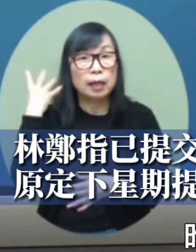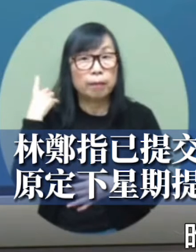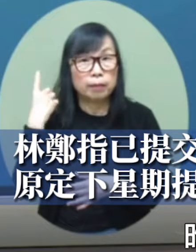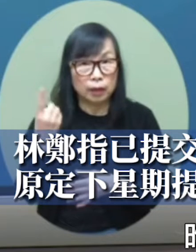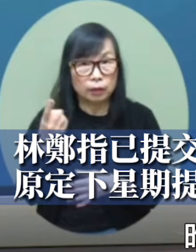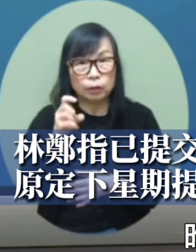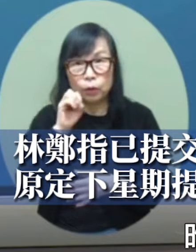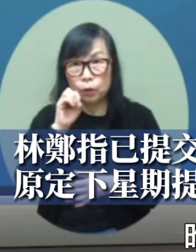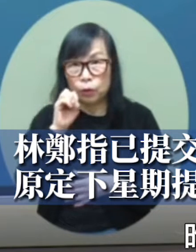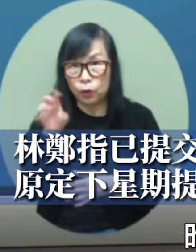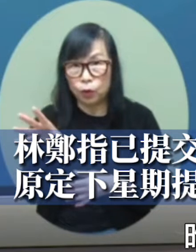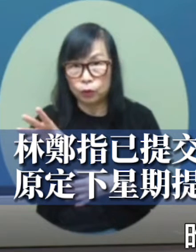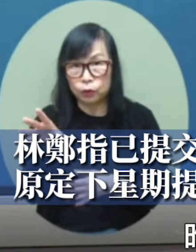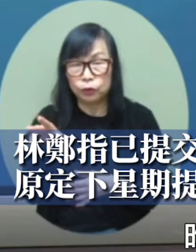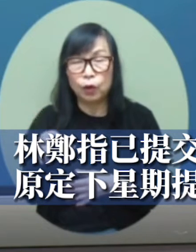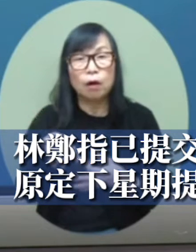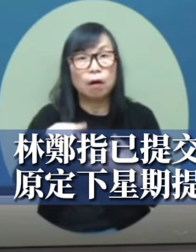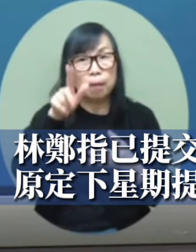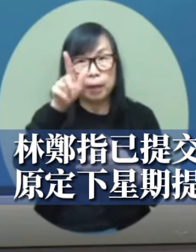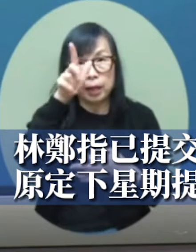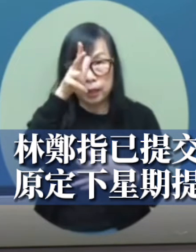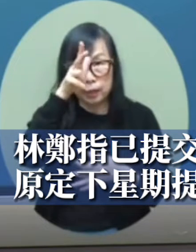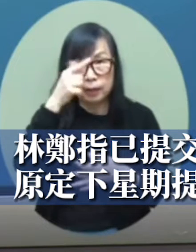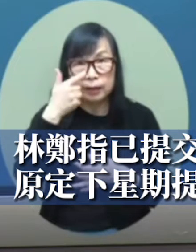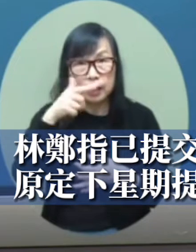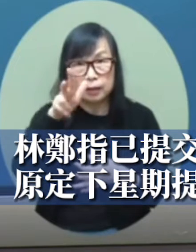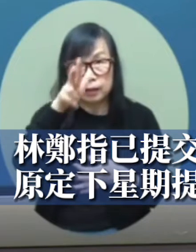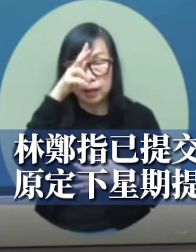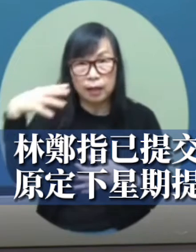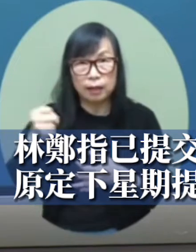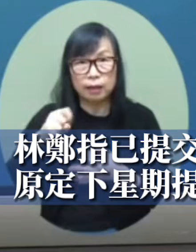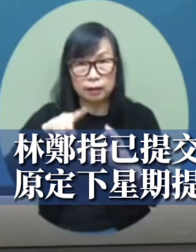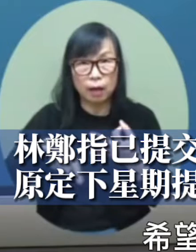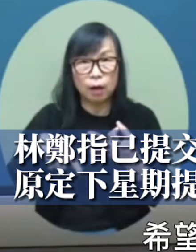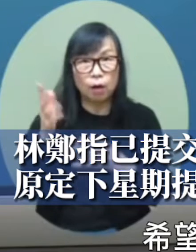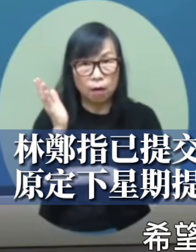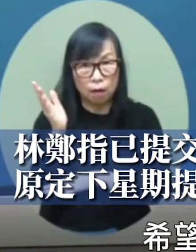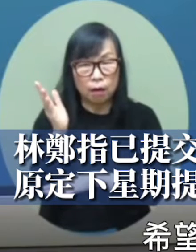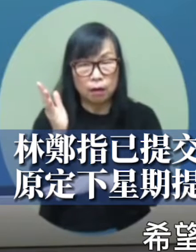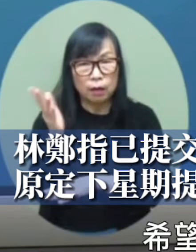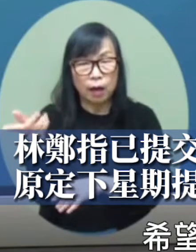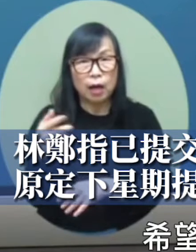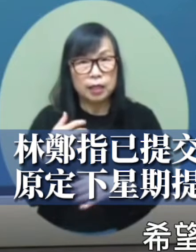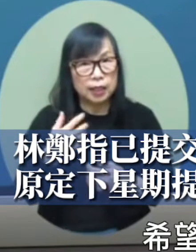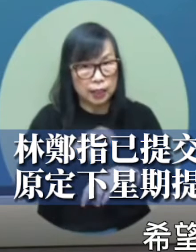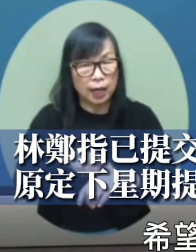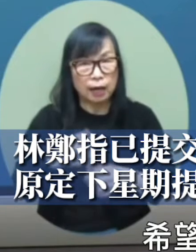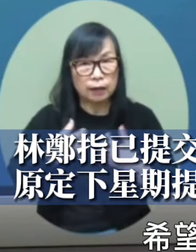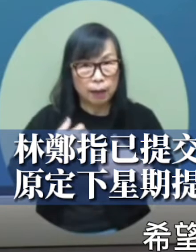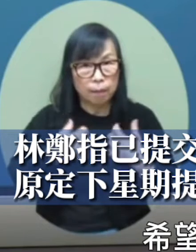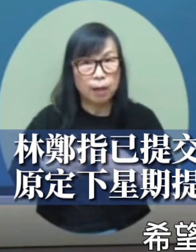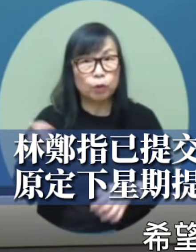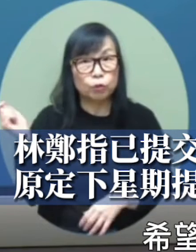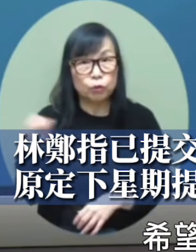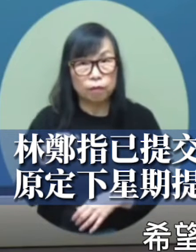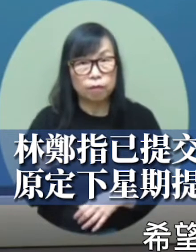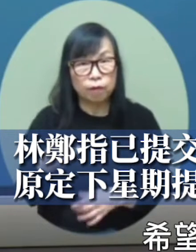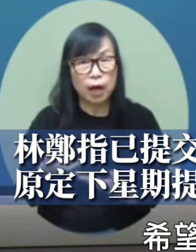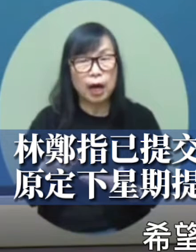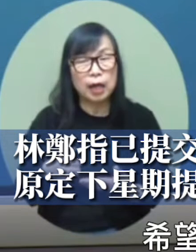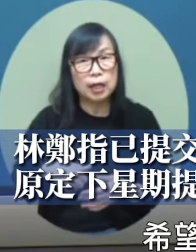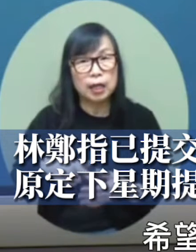告訴John 聽，其實時間是非常非常之緊迫的，咁希望盡快得到當選行政